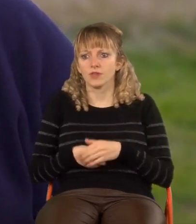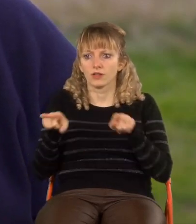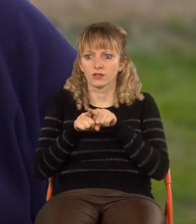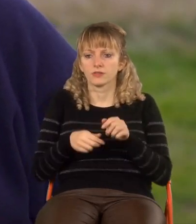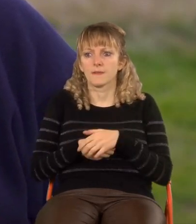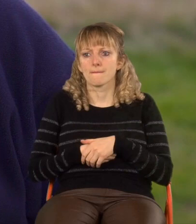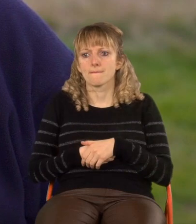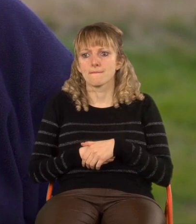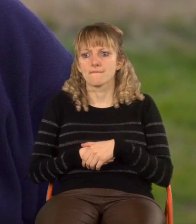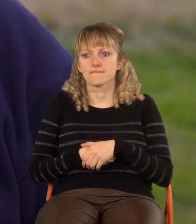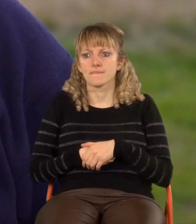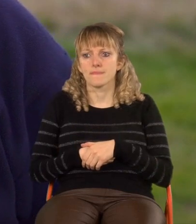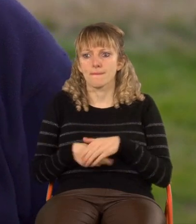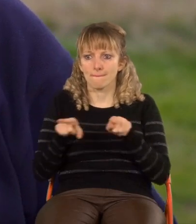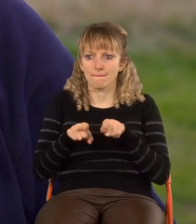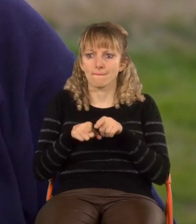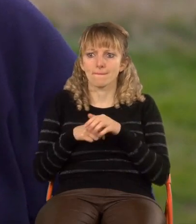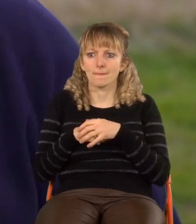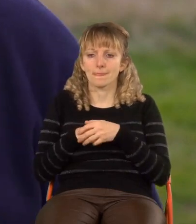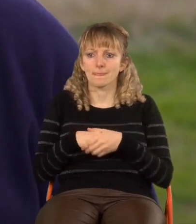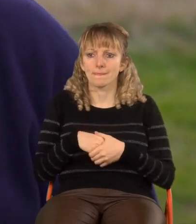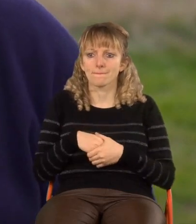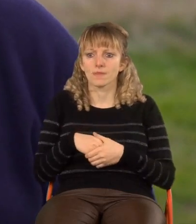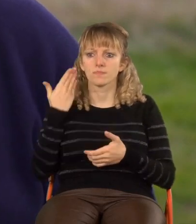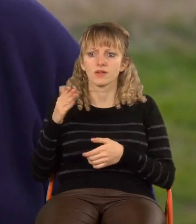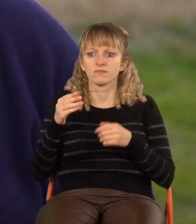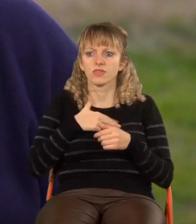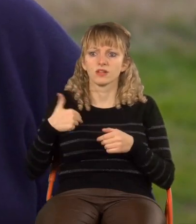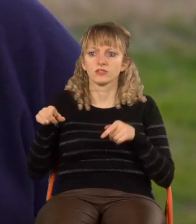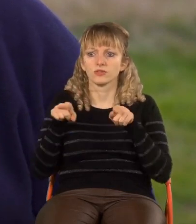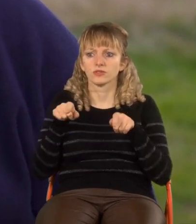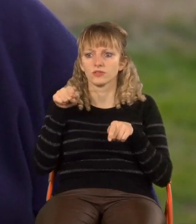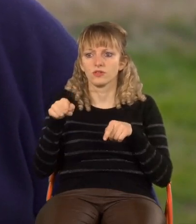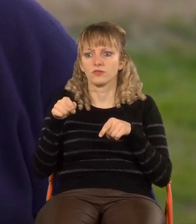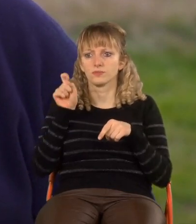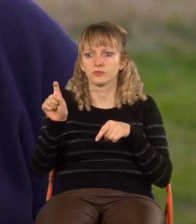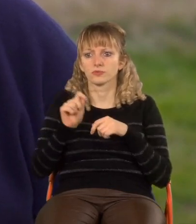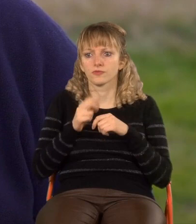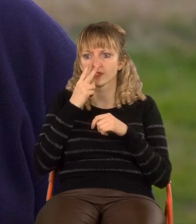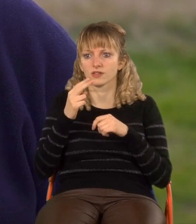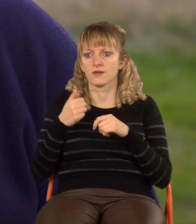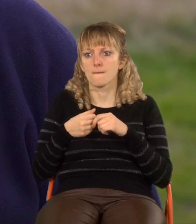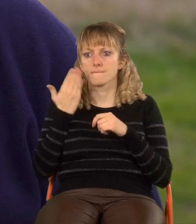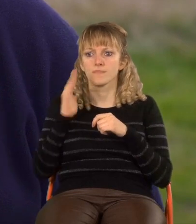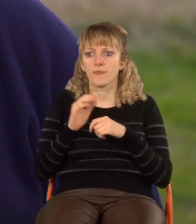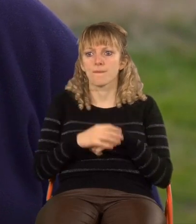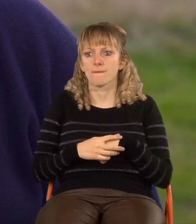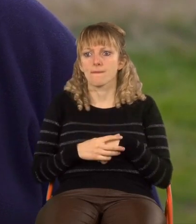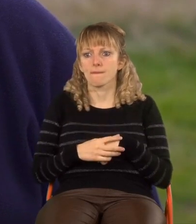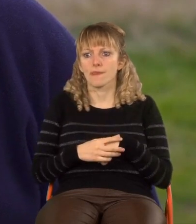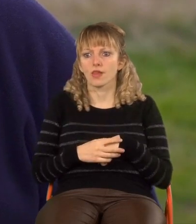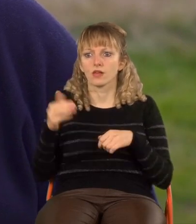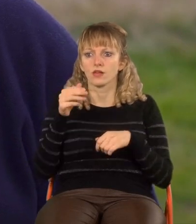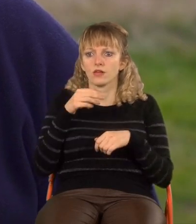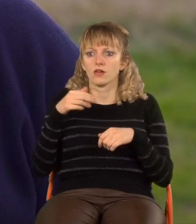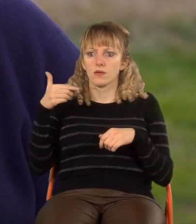Natomiast bardziej z naszego takiego punktu widzenia, bardziej my się musimy do tego fizycznie przygotować niż osoba na